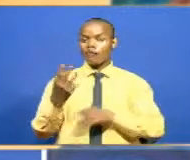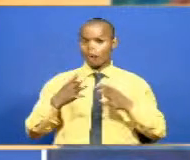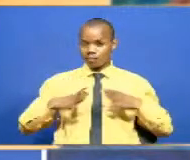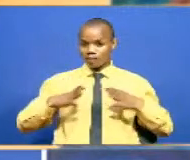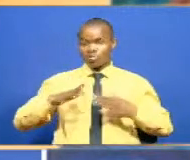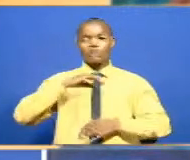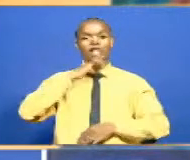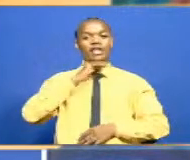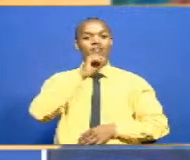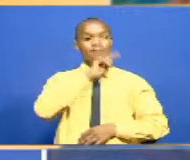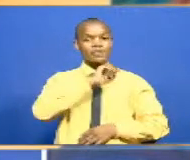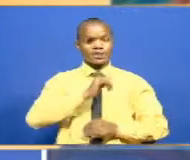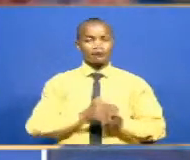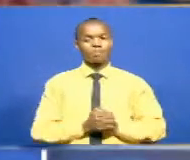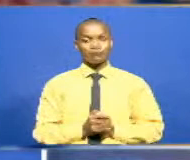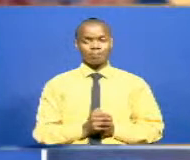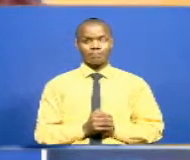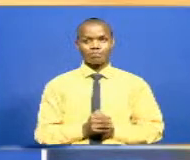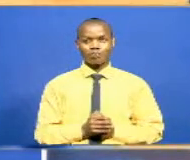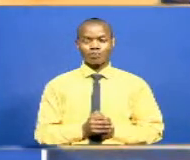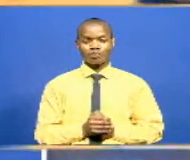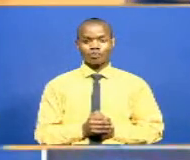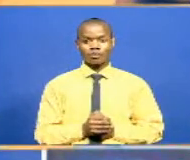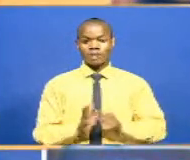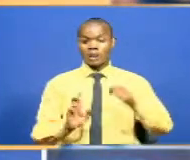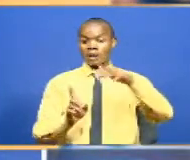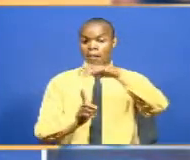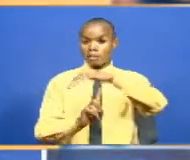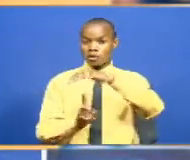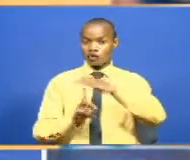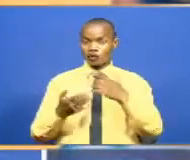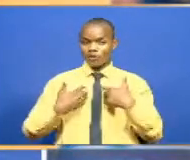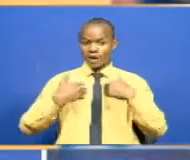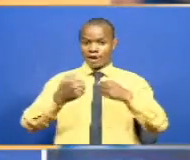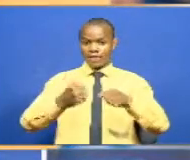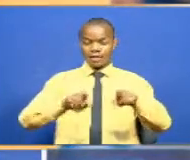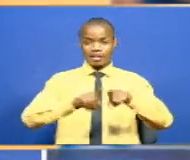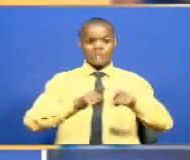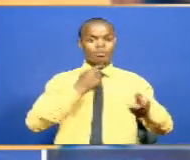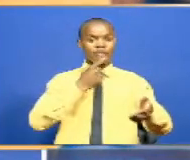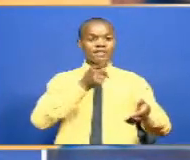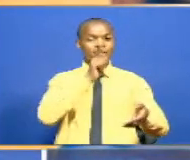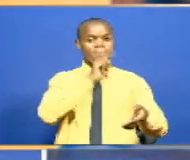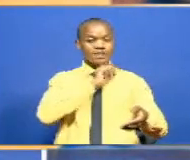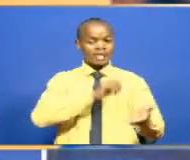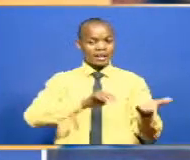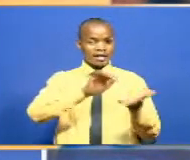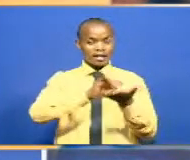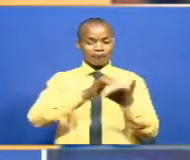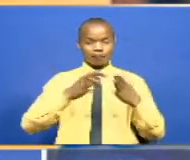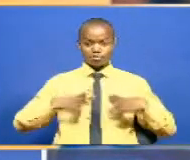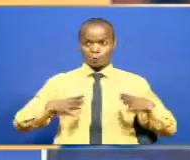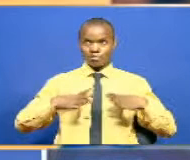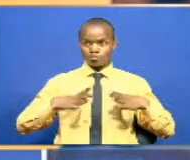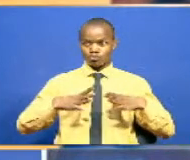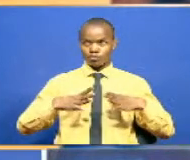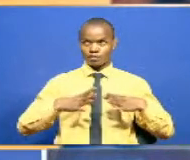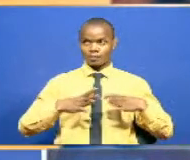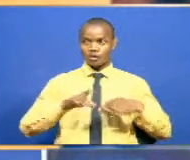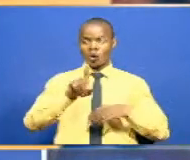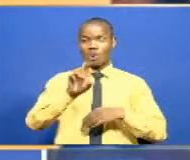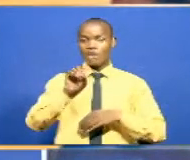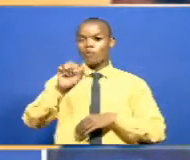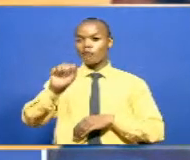saa 24 zilizopita. Wizara ya Afya pia imedokeza kuwa watu wengine 105 wameambukizwa ugonjwa wa COVID-19